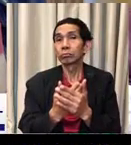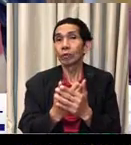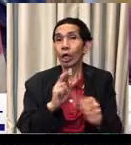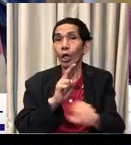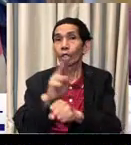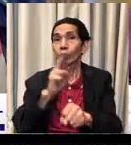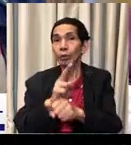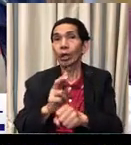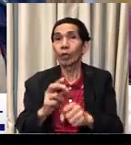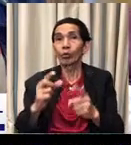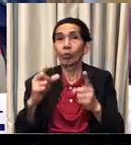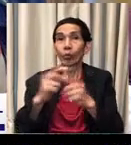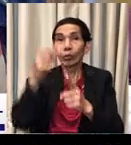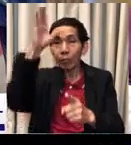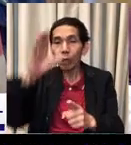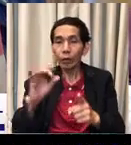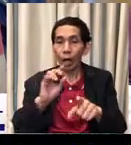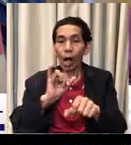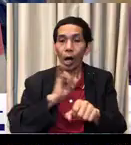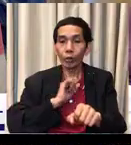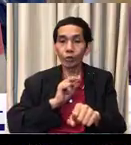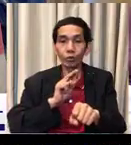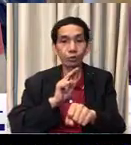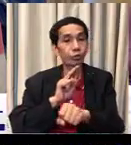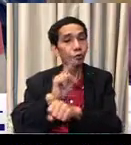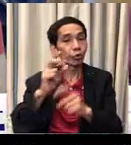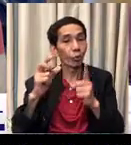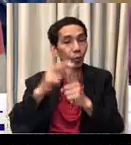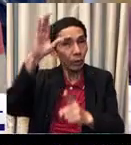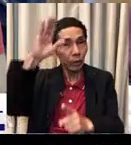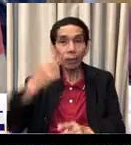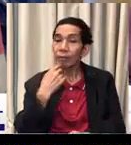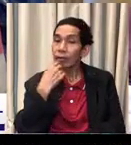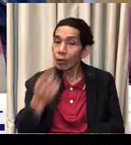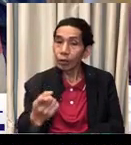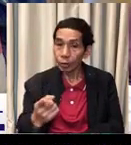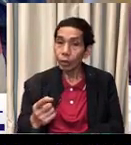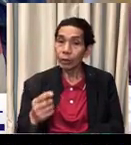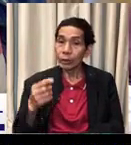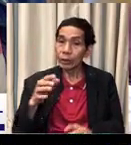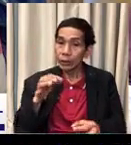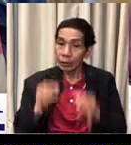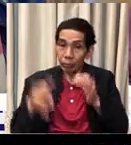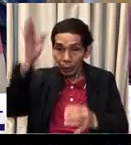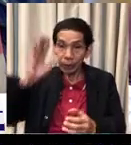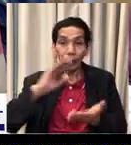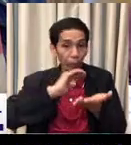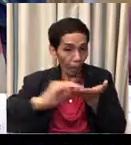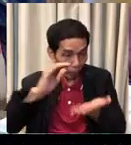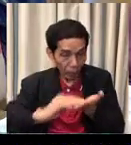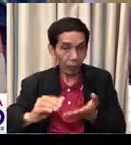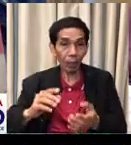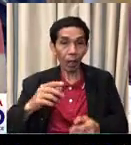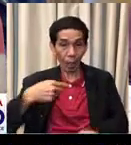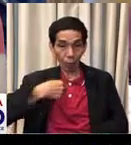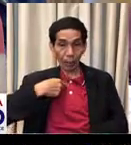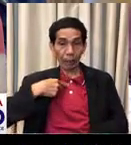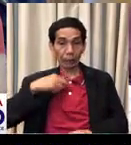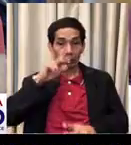ginamit ko na nga salita ng Diyos eh. Ang sabi ko sa kanya, kung ang Diyos nagpapatawad, tao pa